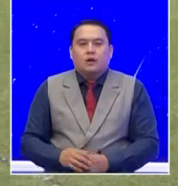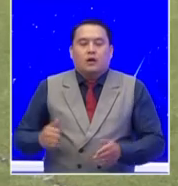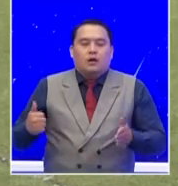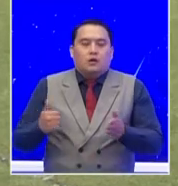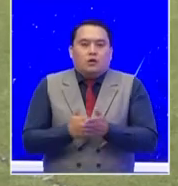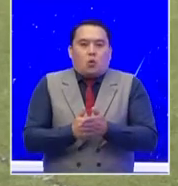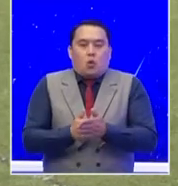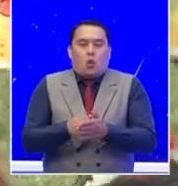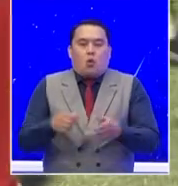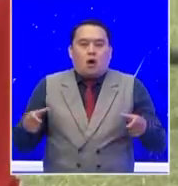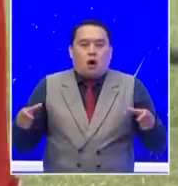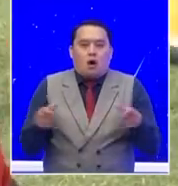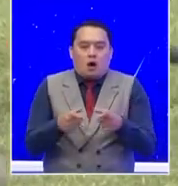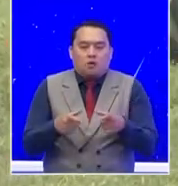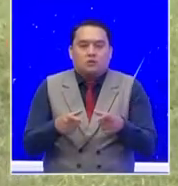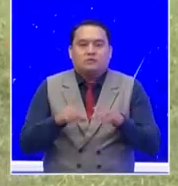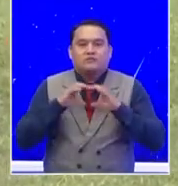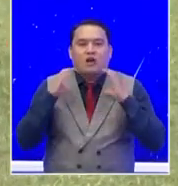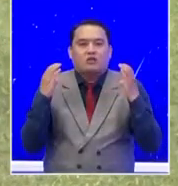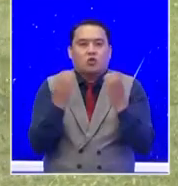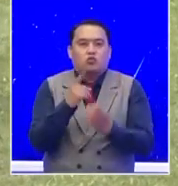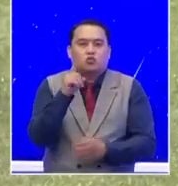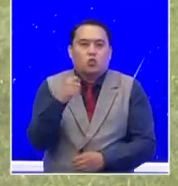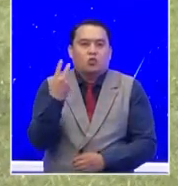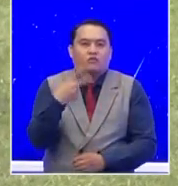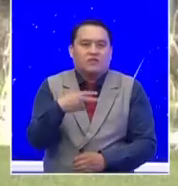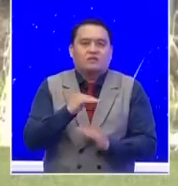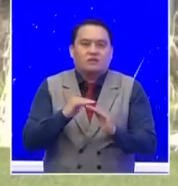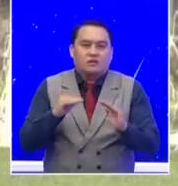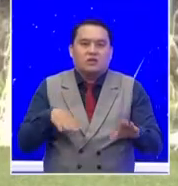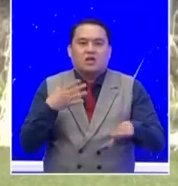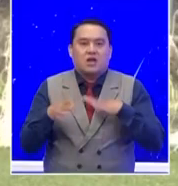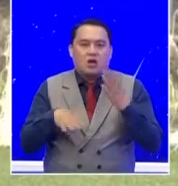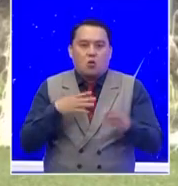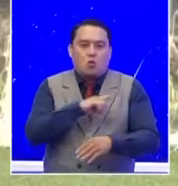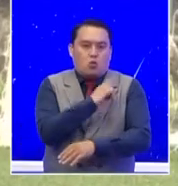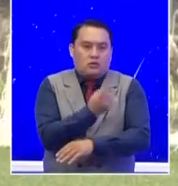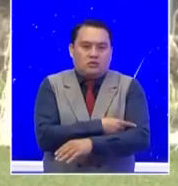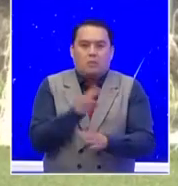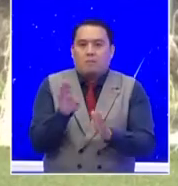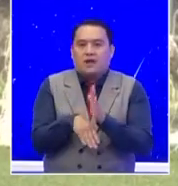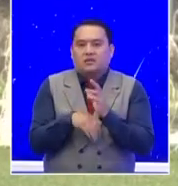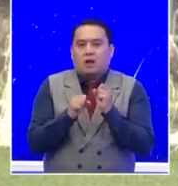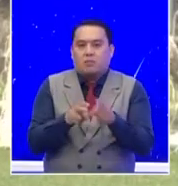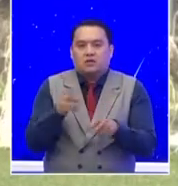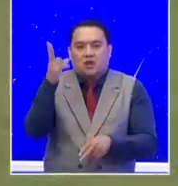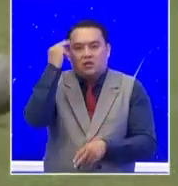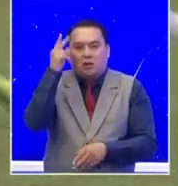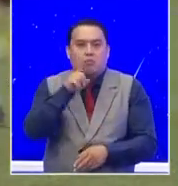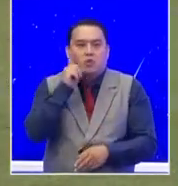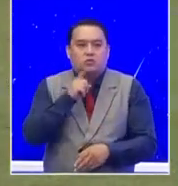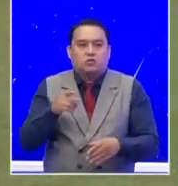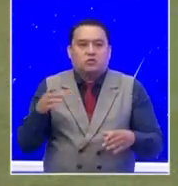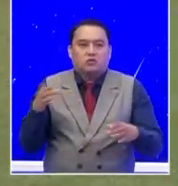на стадионе болашак одновременно тренировалась до 120 детей теперь из-за усиление мер безопасности количество молодых игроков